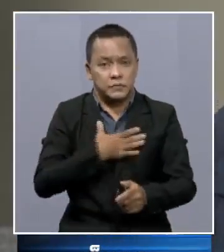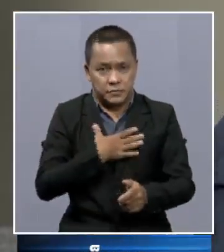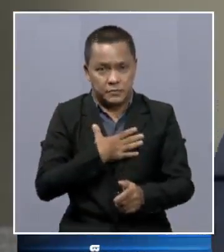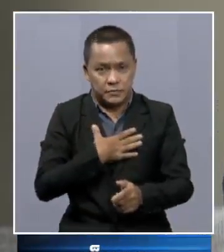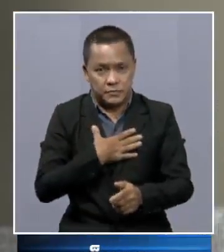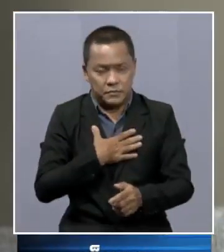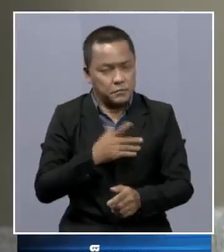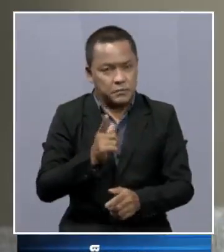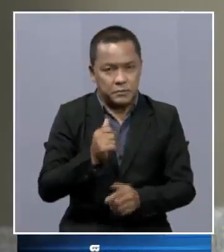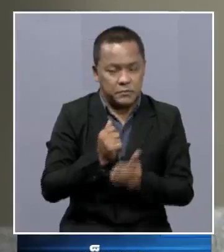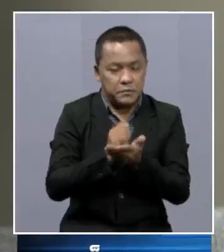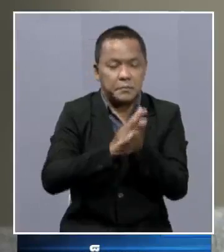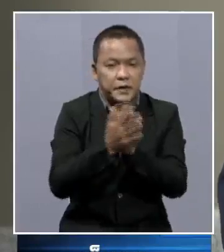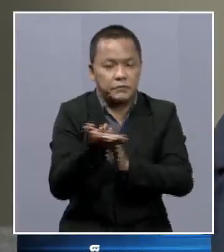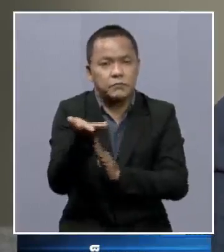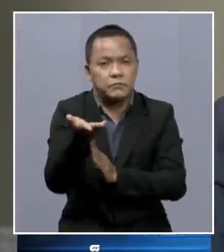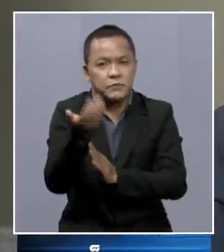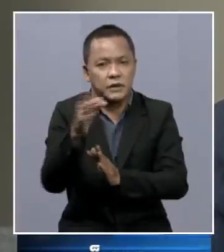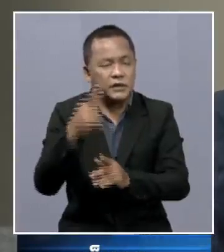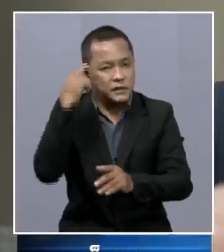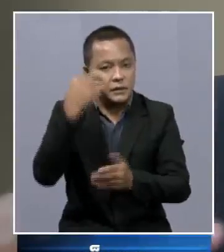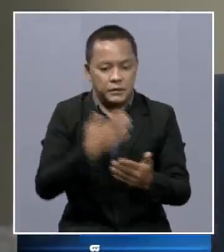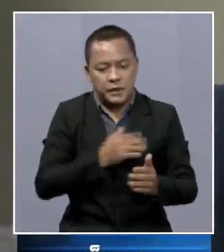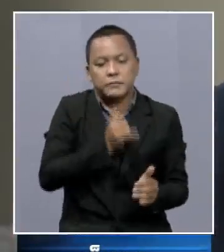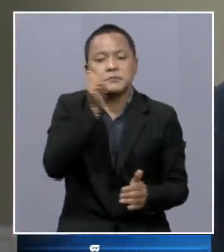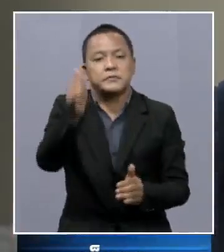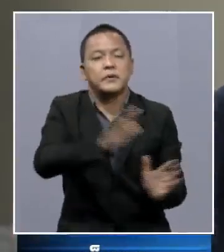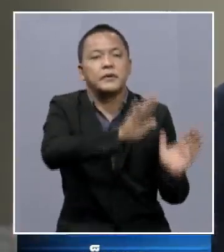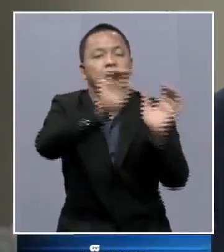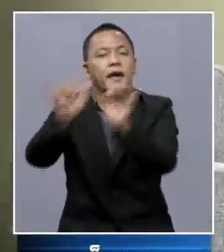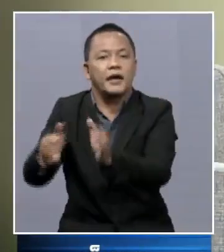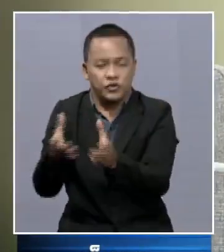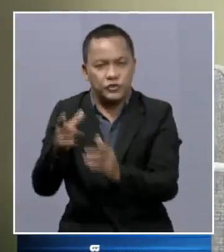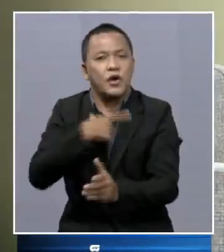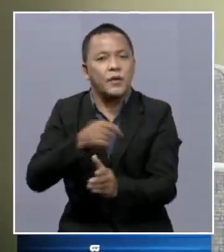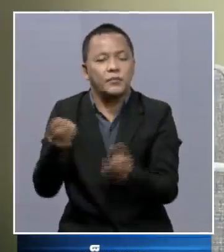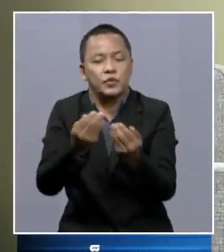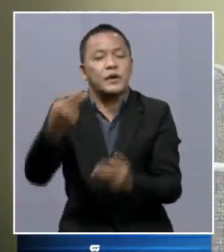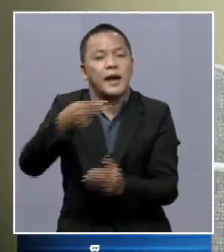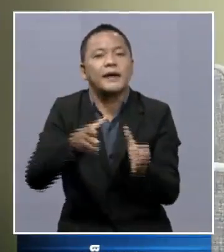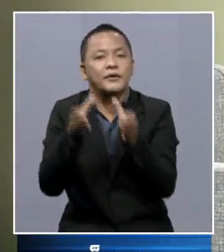ื่เปลจเขาได้เราก็เปลยนตวก mãeอไปอยู่ใภรที่เขาชอบอะเลย